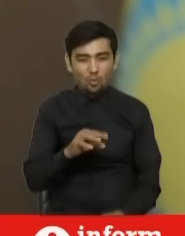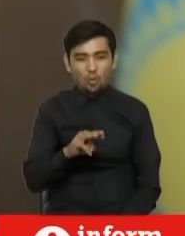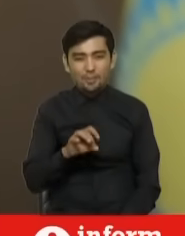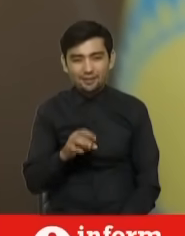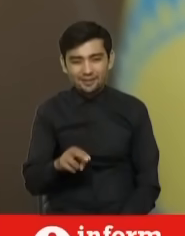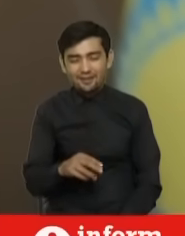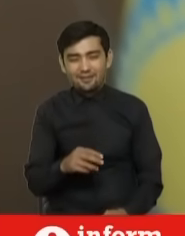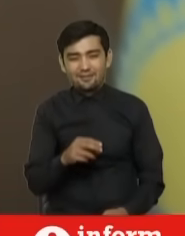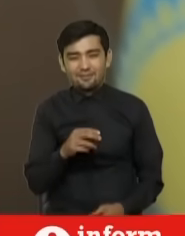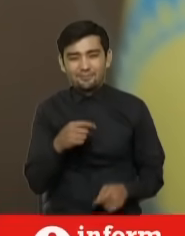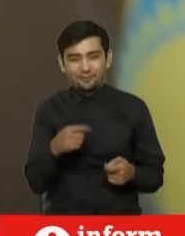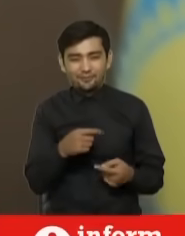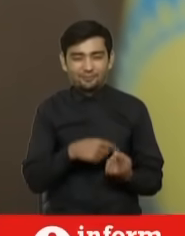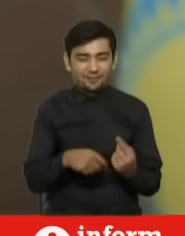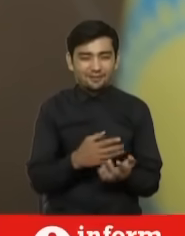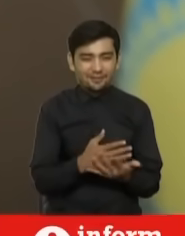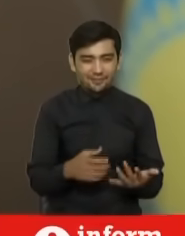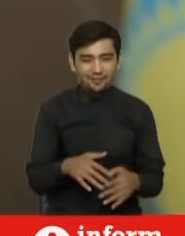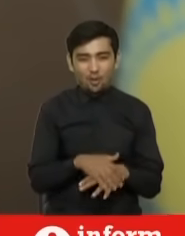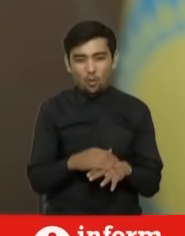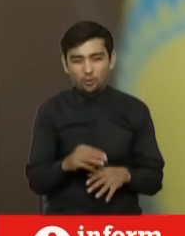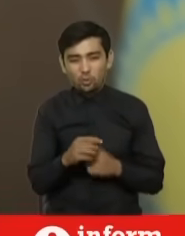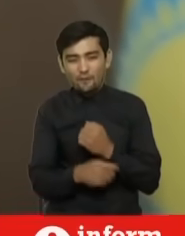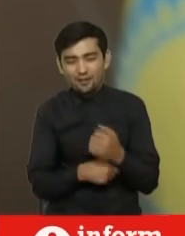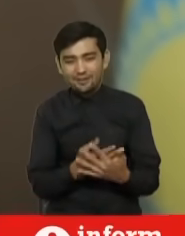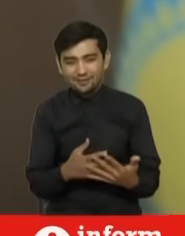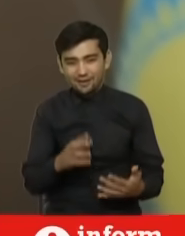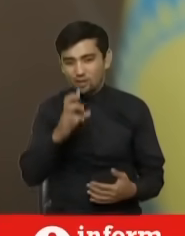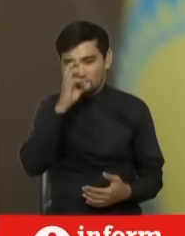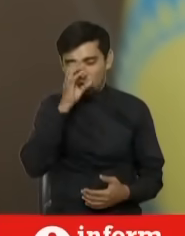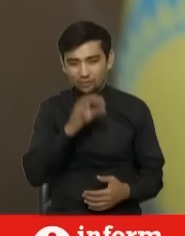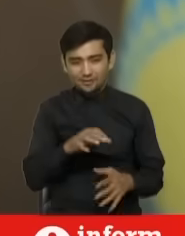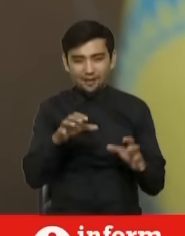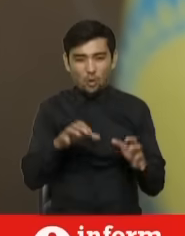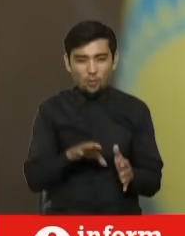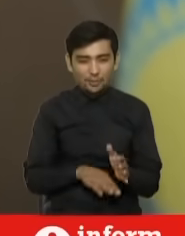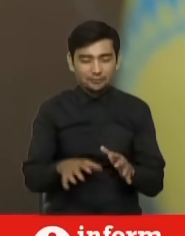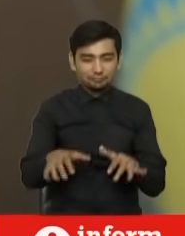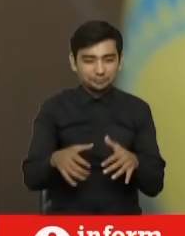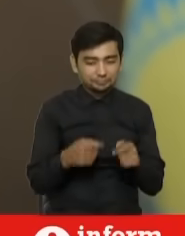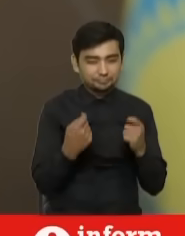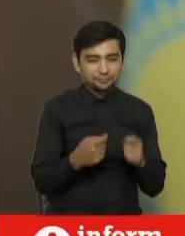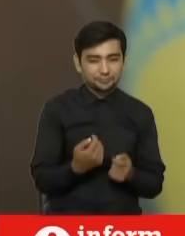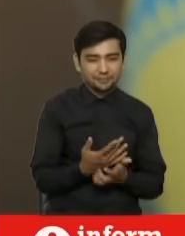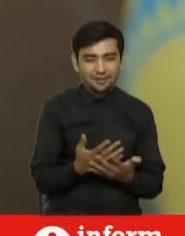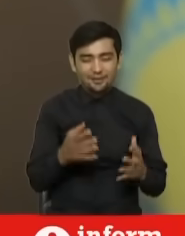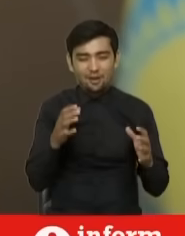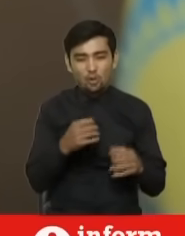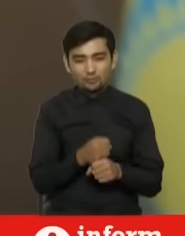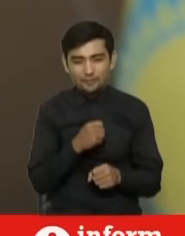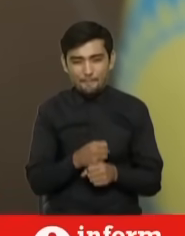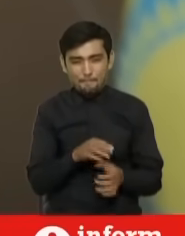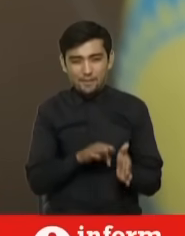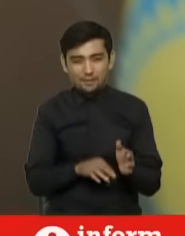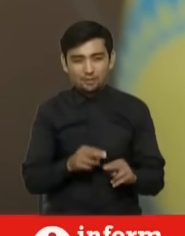жылжымайтын мүлікпен халық тұтынатын тауарларды мекеменің балансынан заңсыз шығарып алған. Аталған азаматтардың заңсыз әрекетінен келтірілген